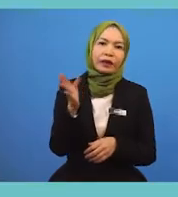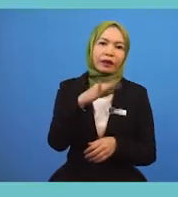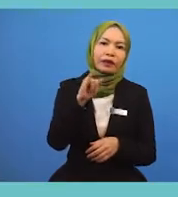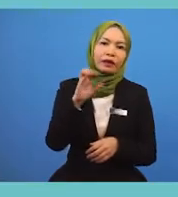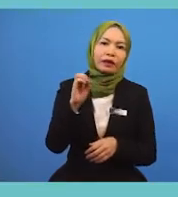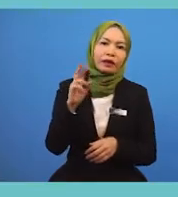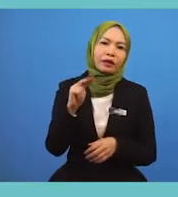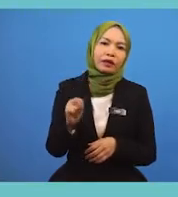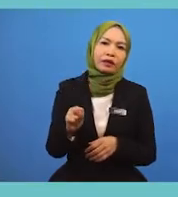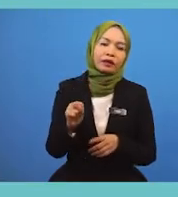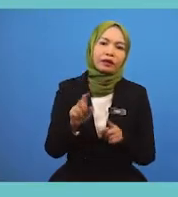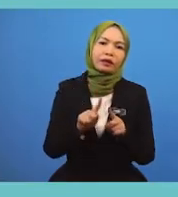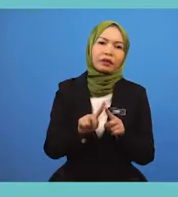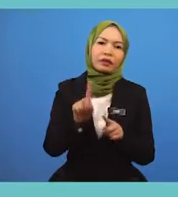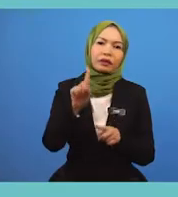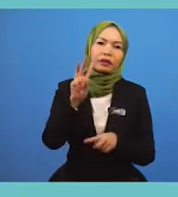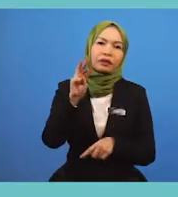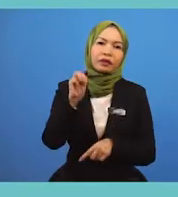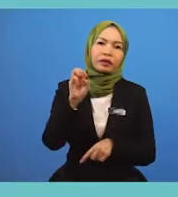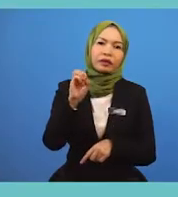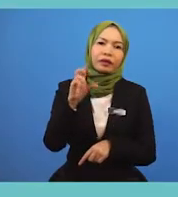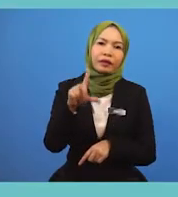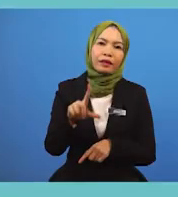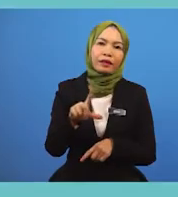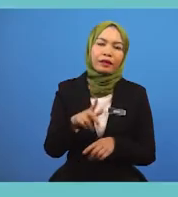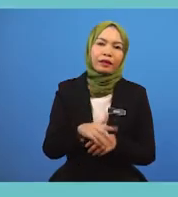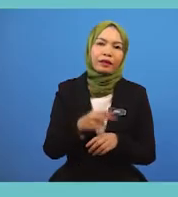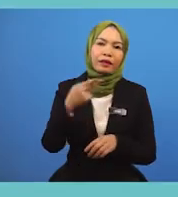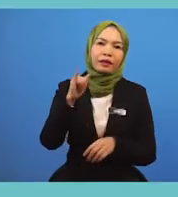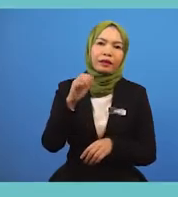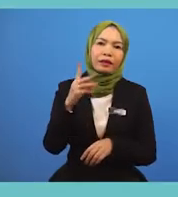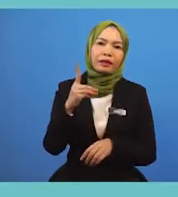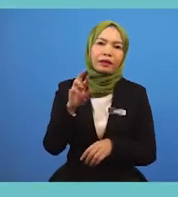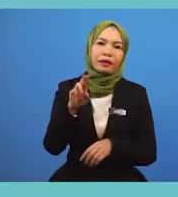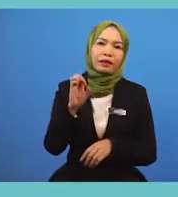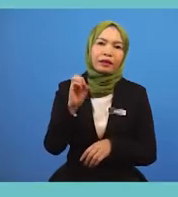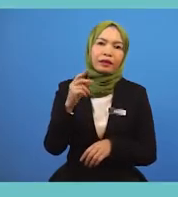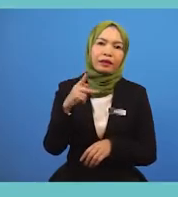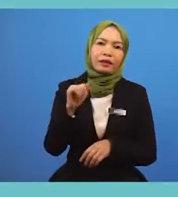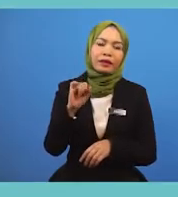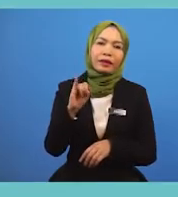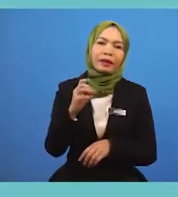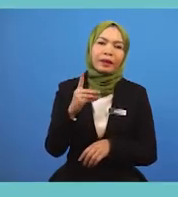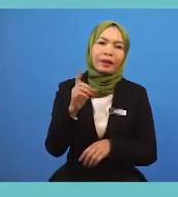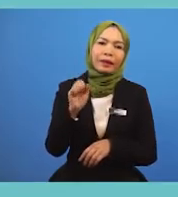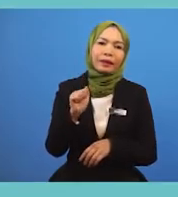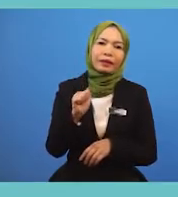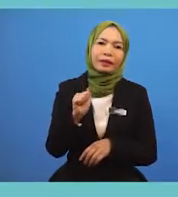hidroksida ion akan menghasilkan 1 mol air. Maka